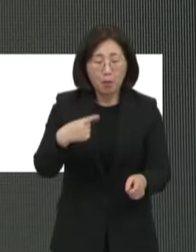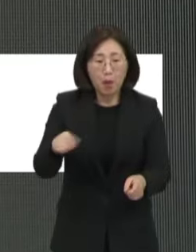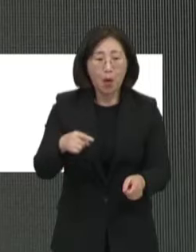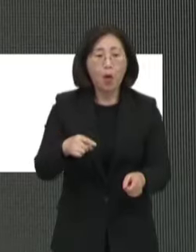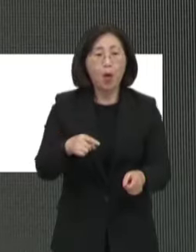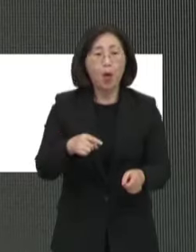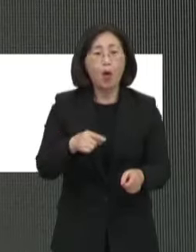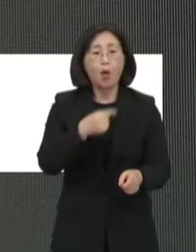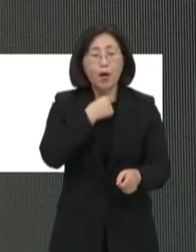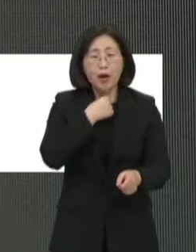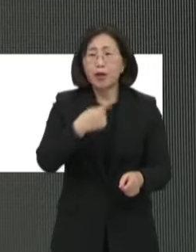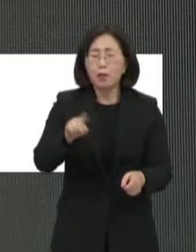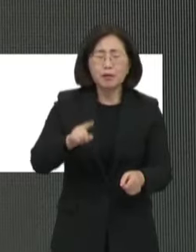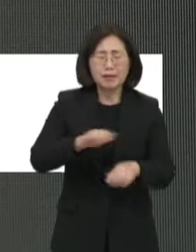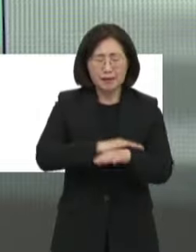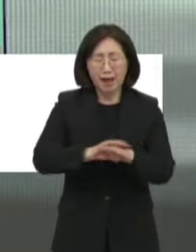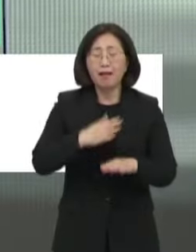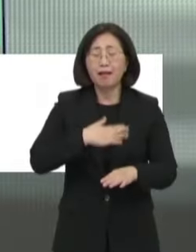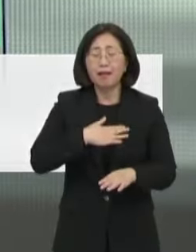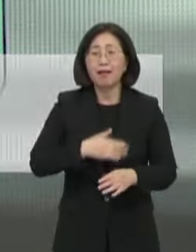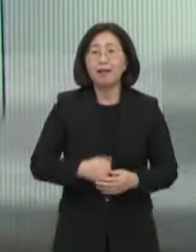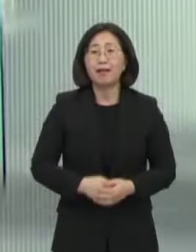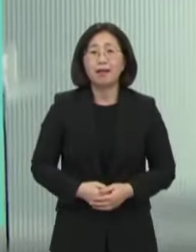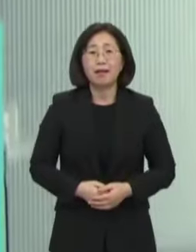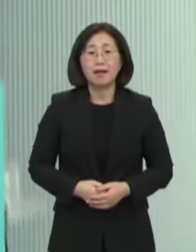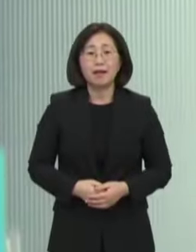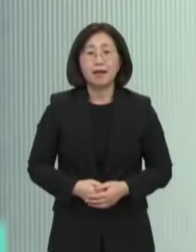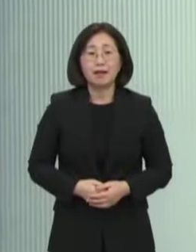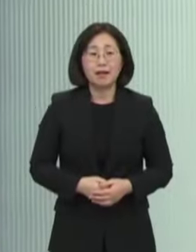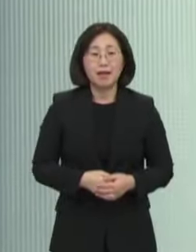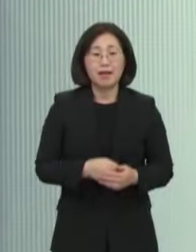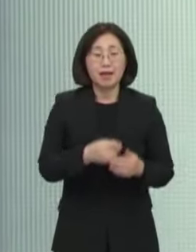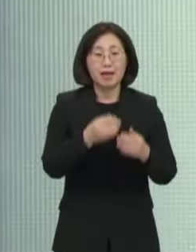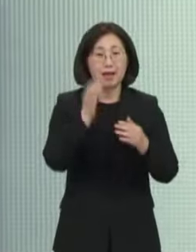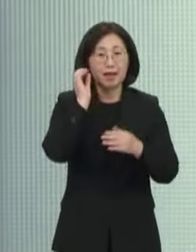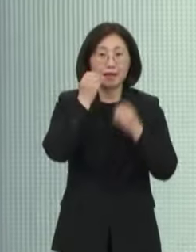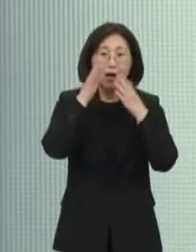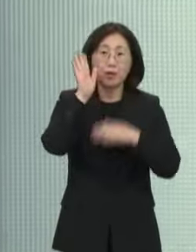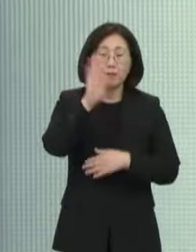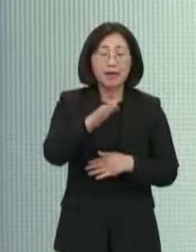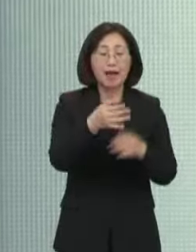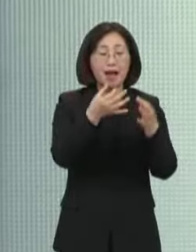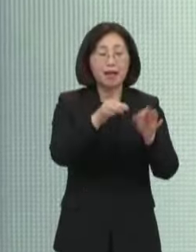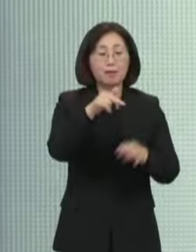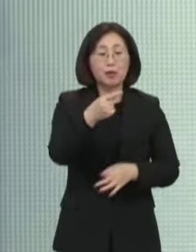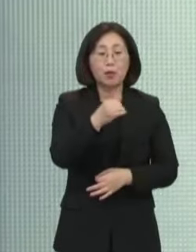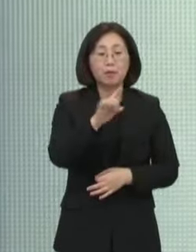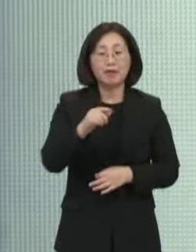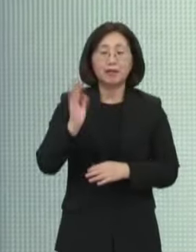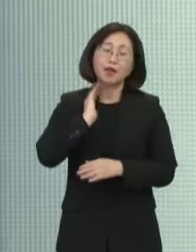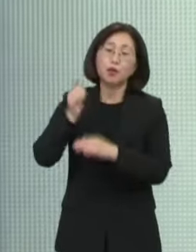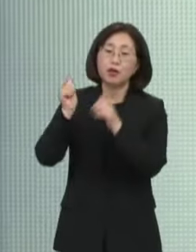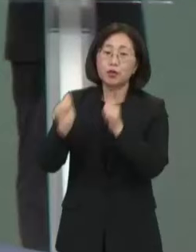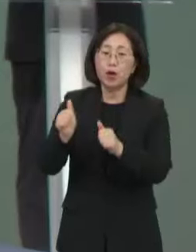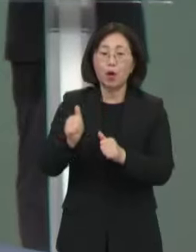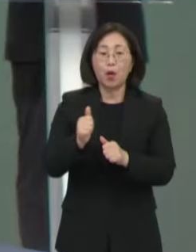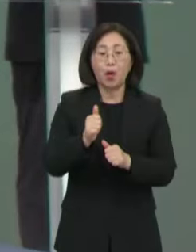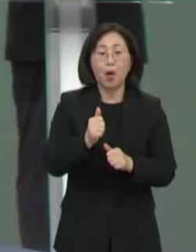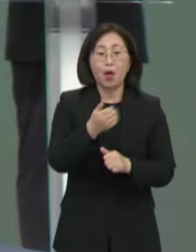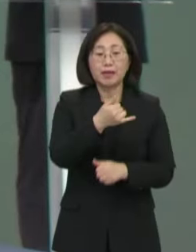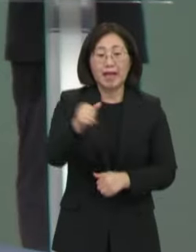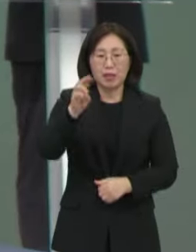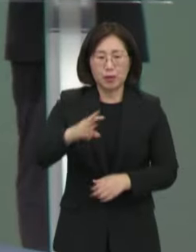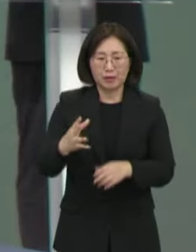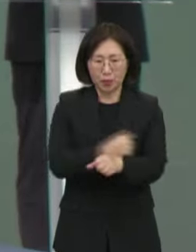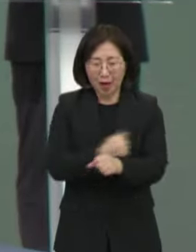눈높이가 무엇인지 저는 잘 알고 있습니다. 새로운 미래 김종민 후보는 정권 심판을 하고 세종을 도약시킬 인물을